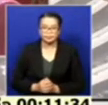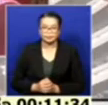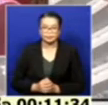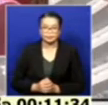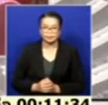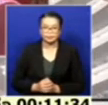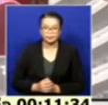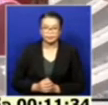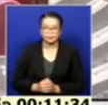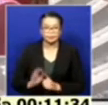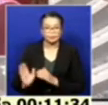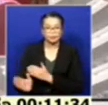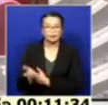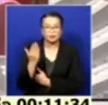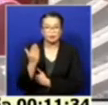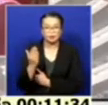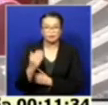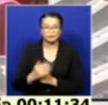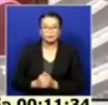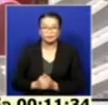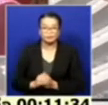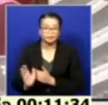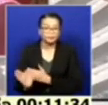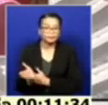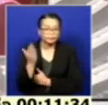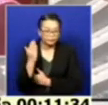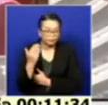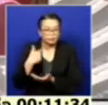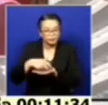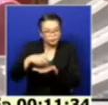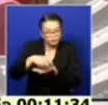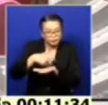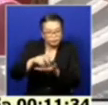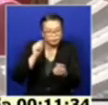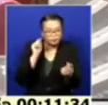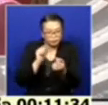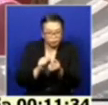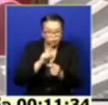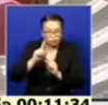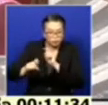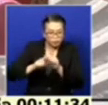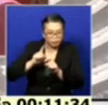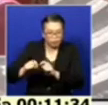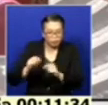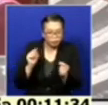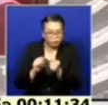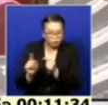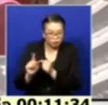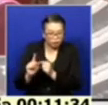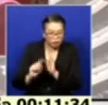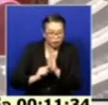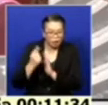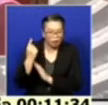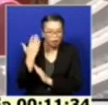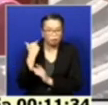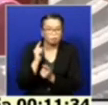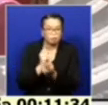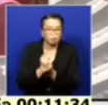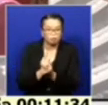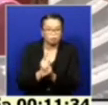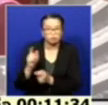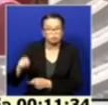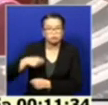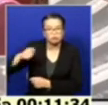ก็คือได้ถามไทยเป็นไปเป็นทางการกับทางรัฐบาลกัมพูช